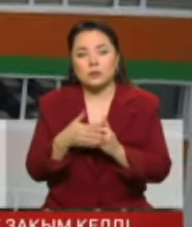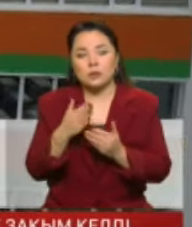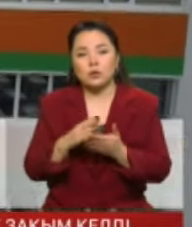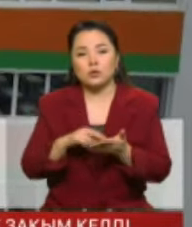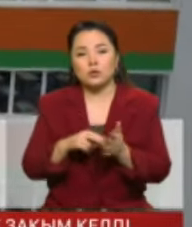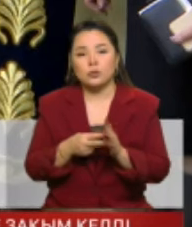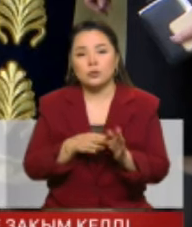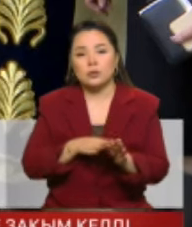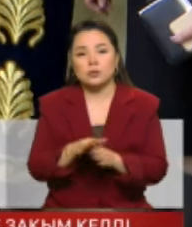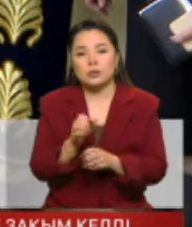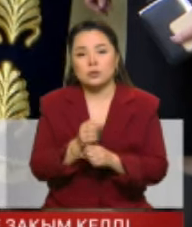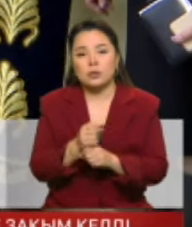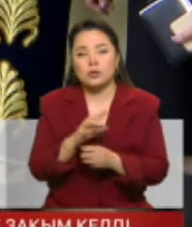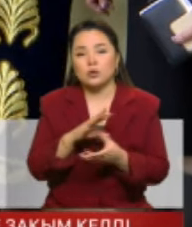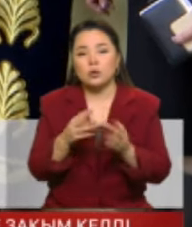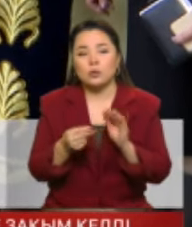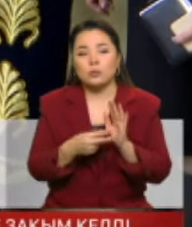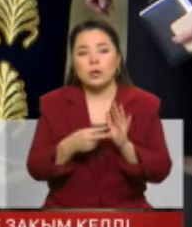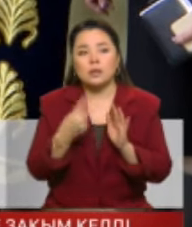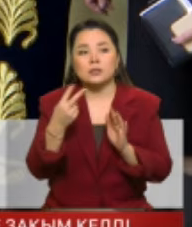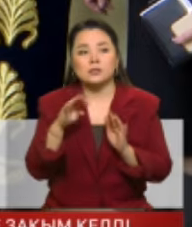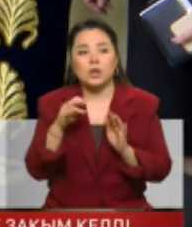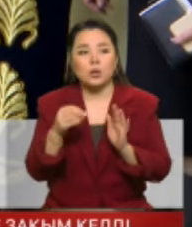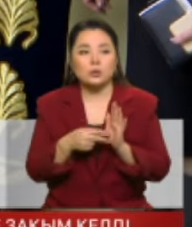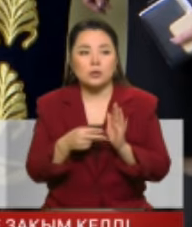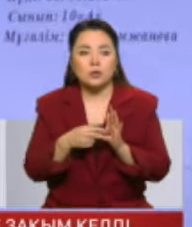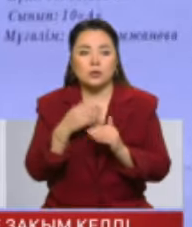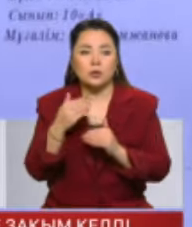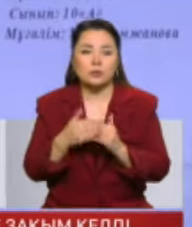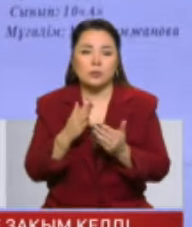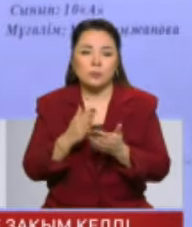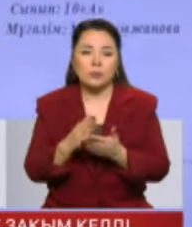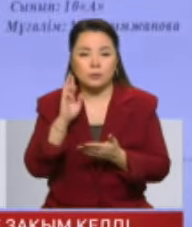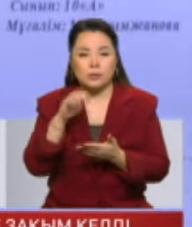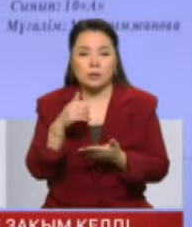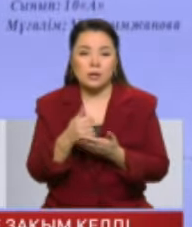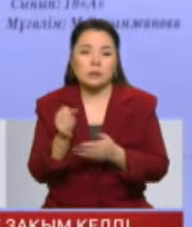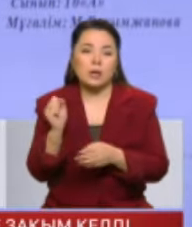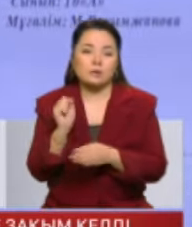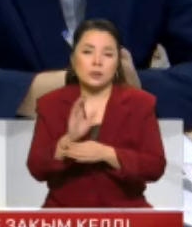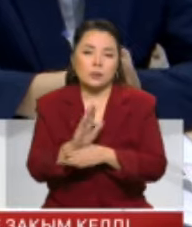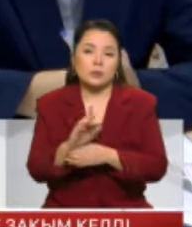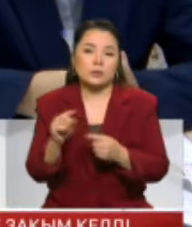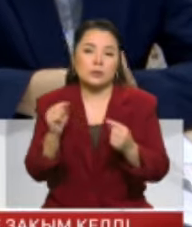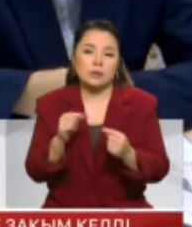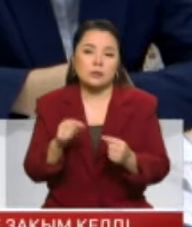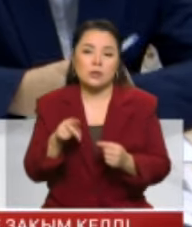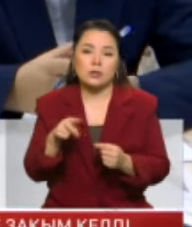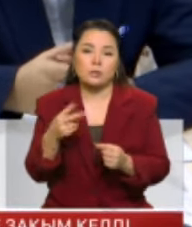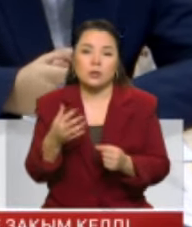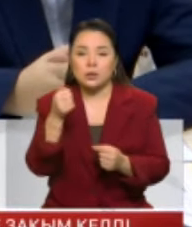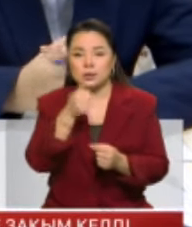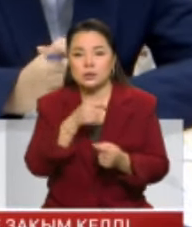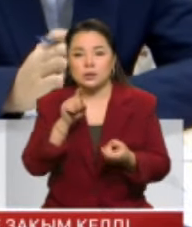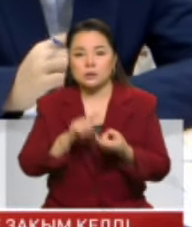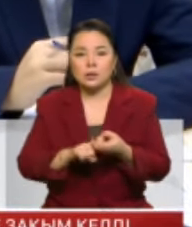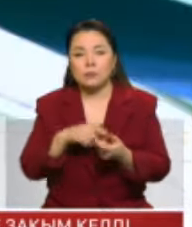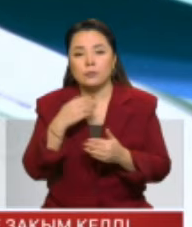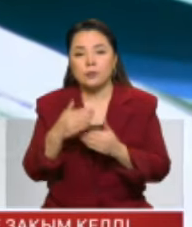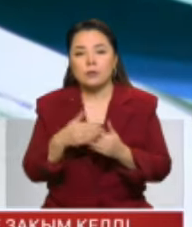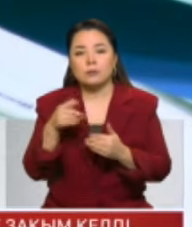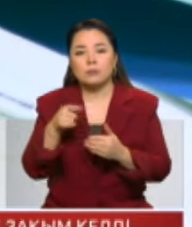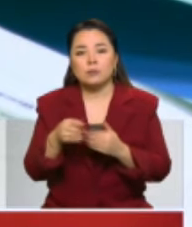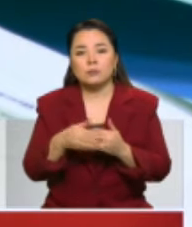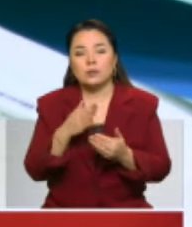іске асты. Олардың жалпы құны 2 триллион теңгенің үстінде. Мемлекет басшысының тапсырмасына сәйкес 2025 жылға дейін 1000